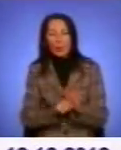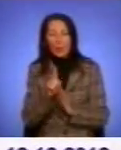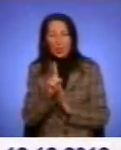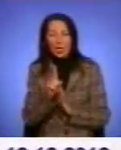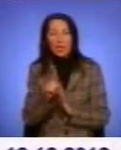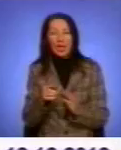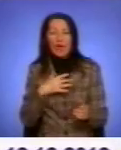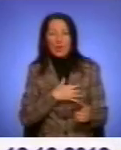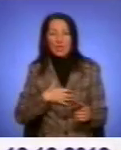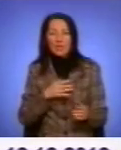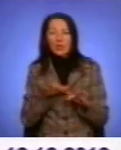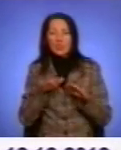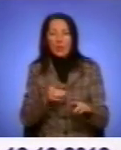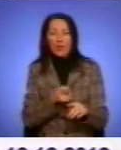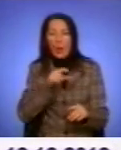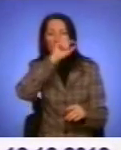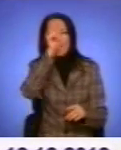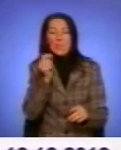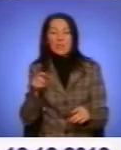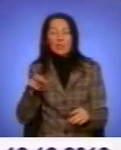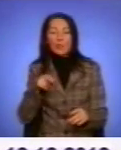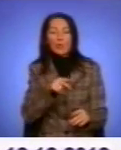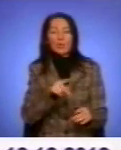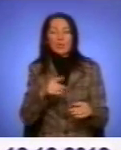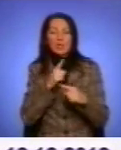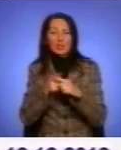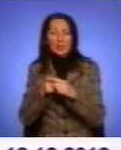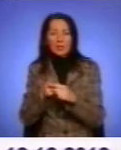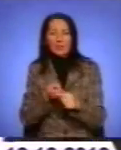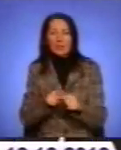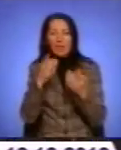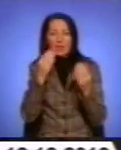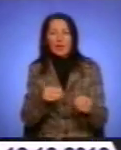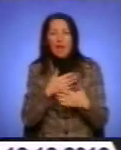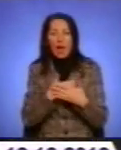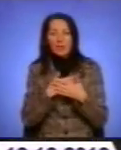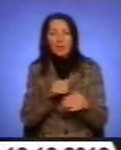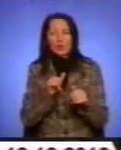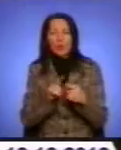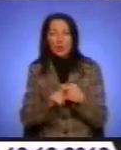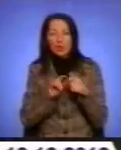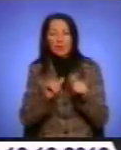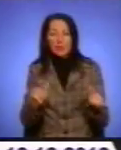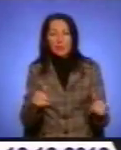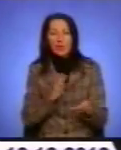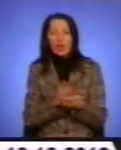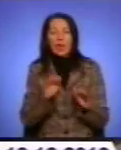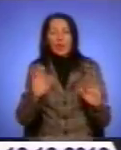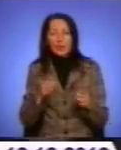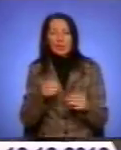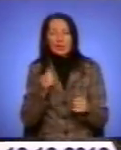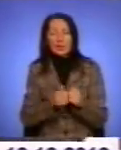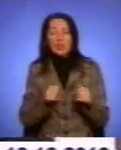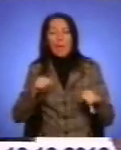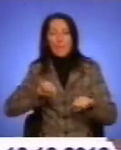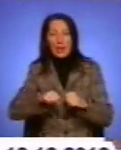катастроф. Експерти кажуть, у цей час активно розповсюджуються віруси. Є ймовірність частих травмувань, особливо вивихів, які можуть призвести